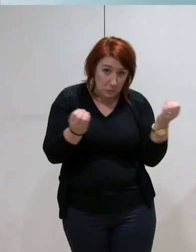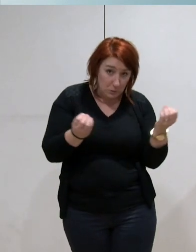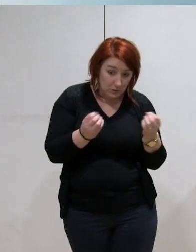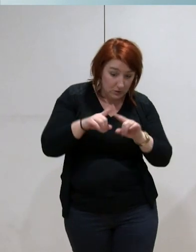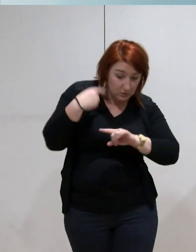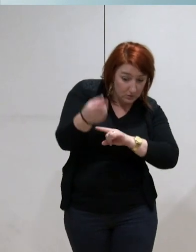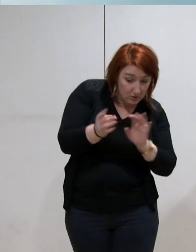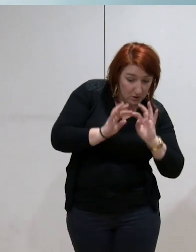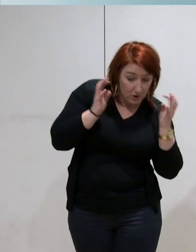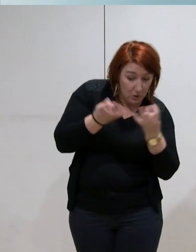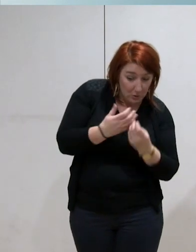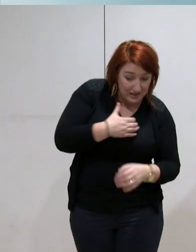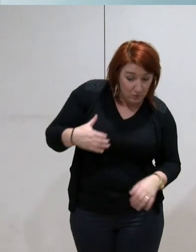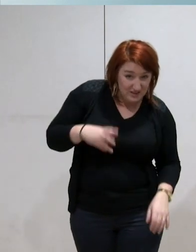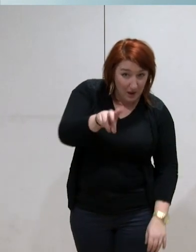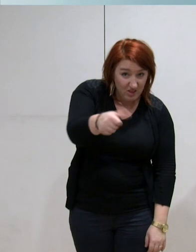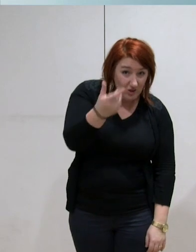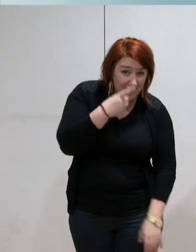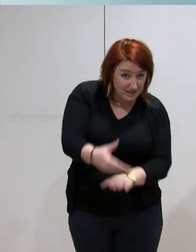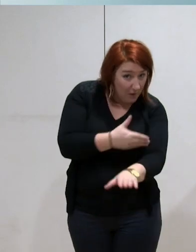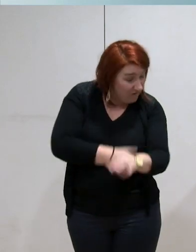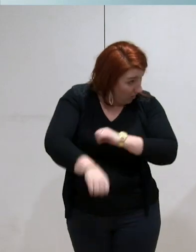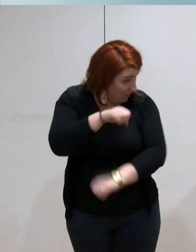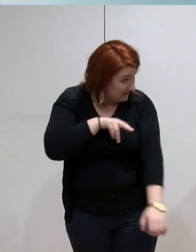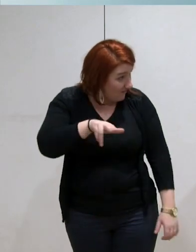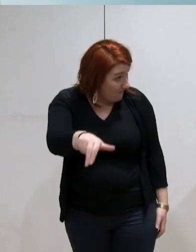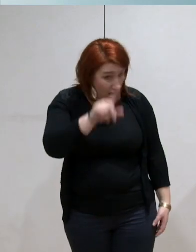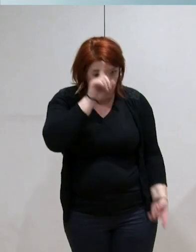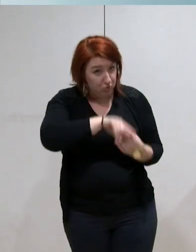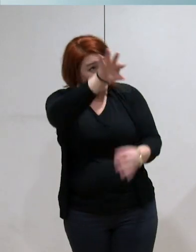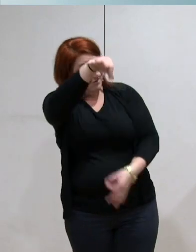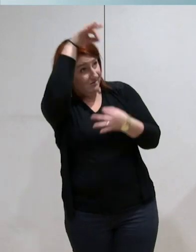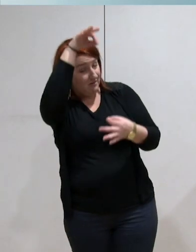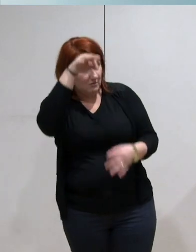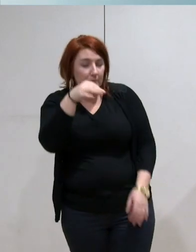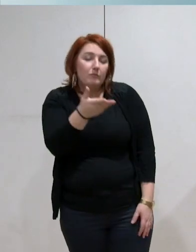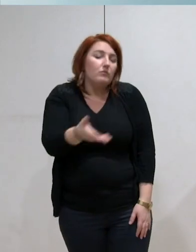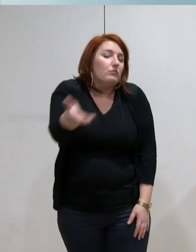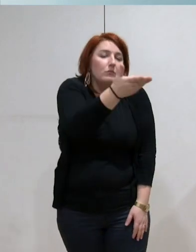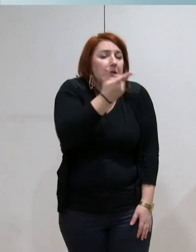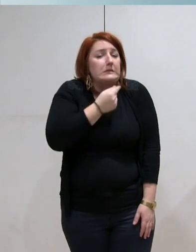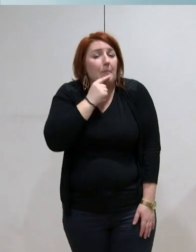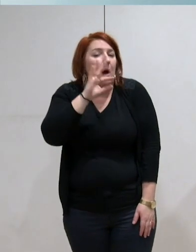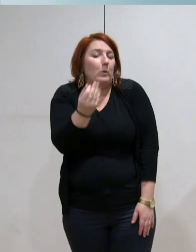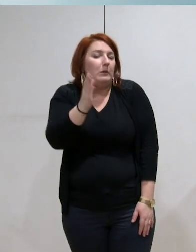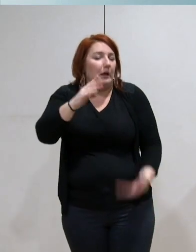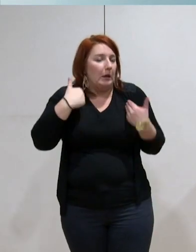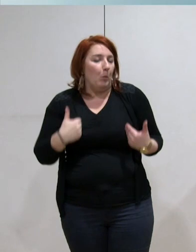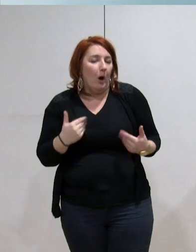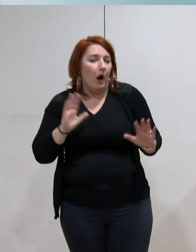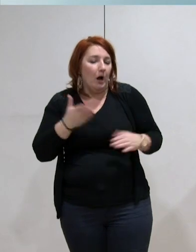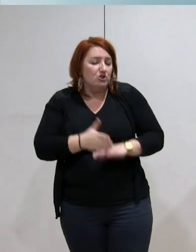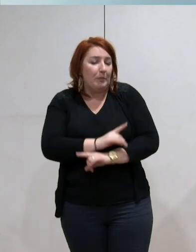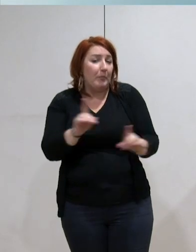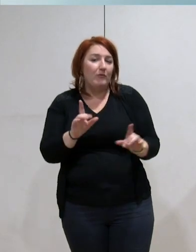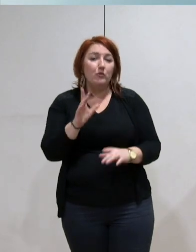municipal d'ici le 31 décembre vous êtes très sympathique j'ai pas prévu